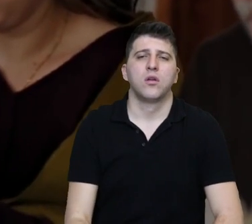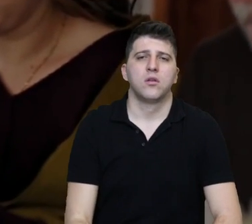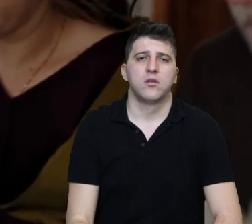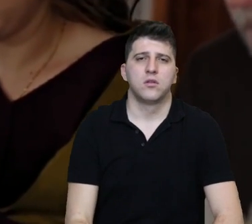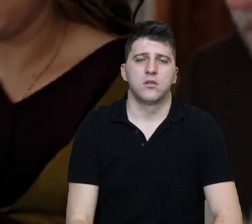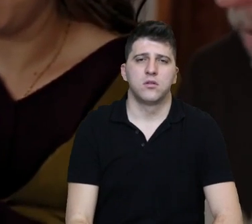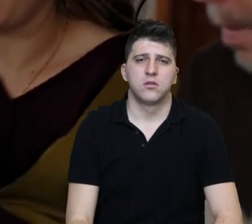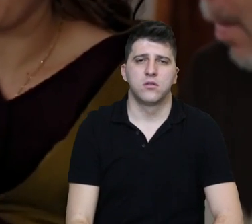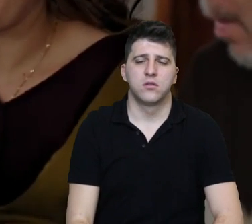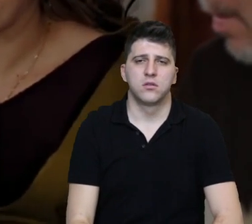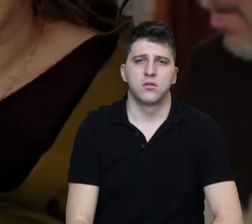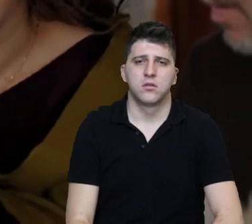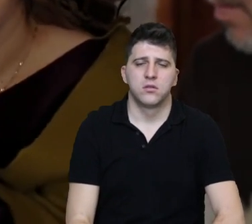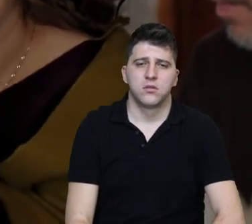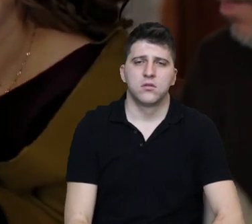Dön.